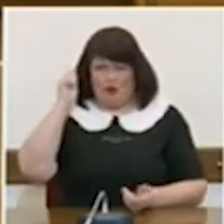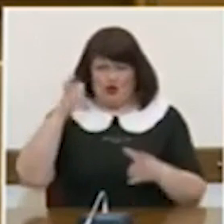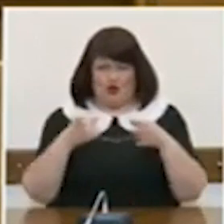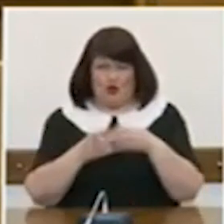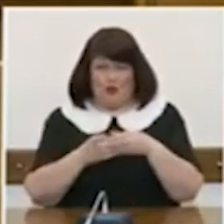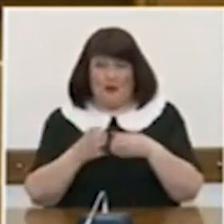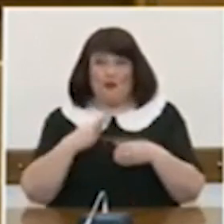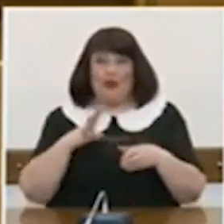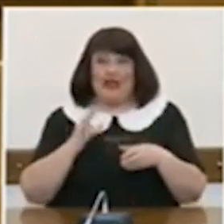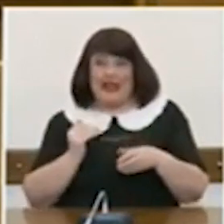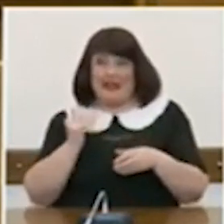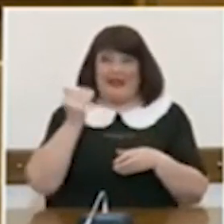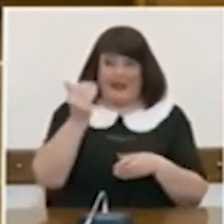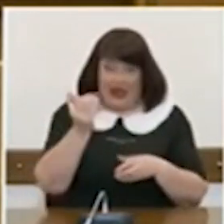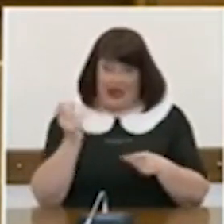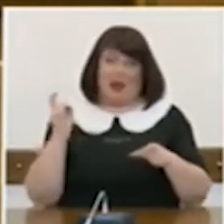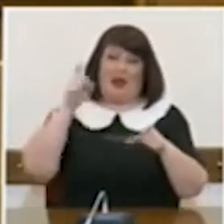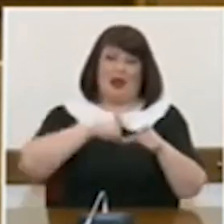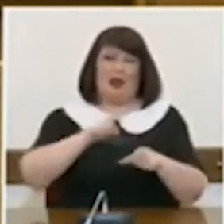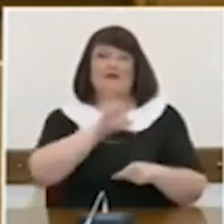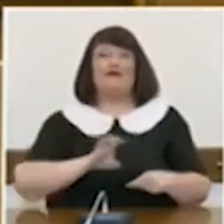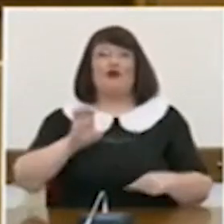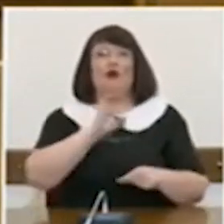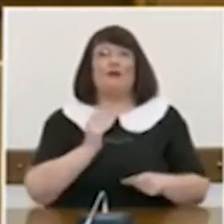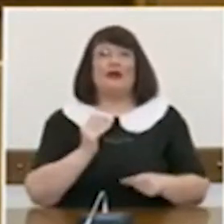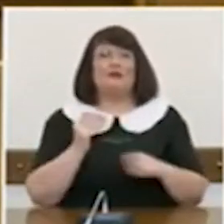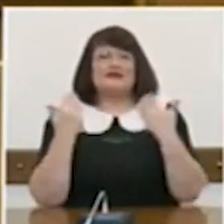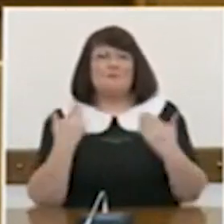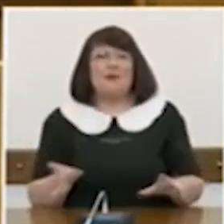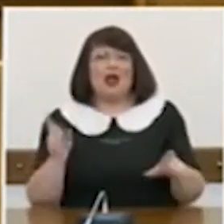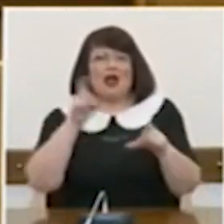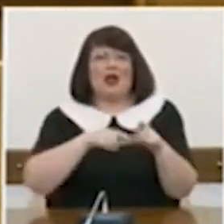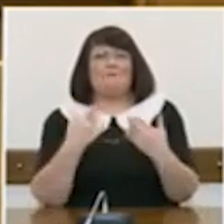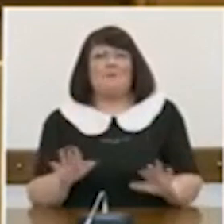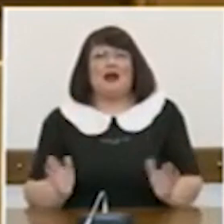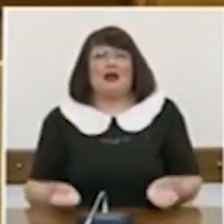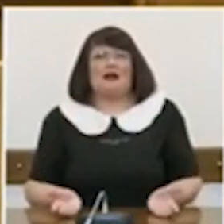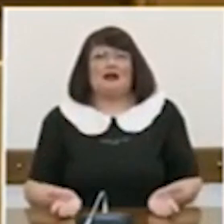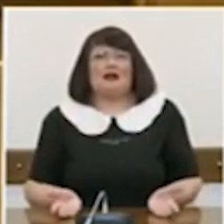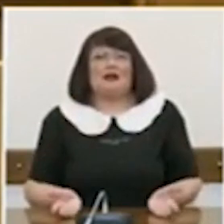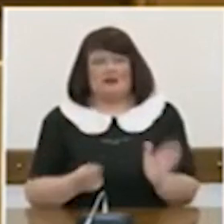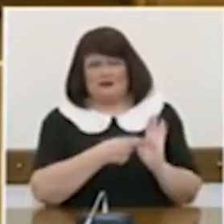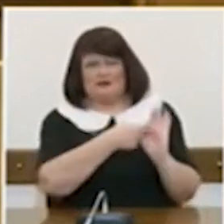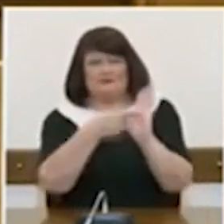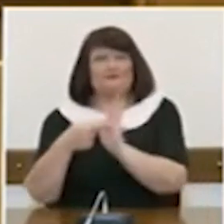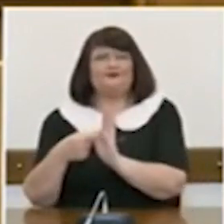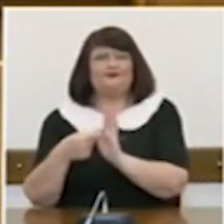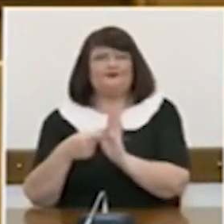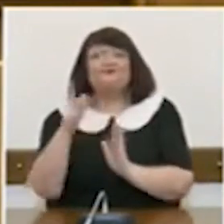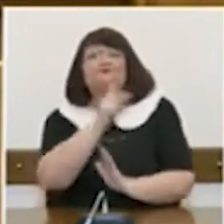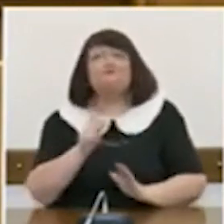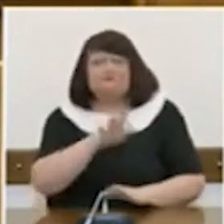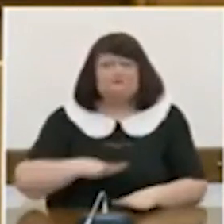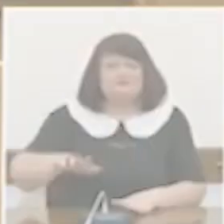Η πολιτική φιλοσοφία του συνθήματος αυτό δείχνει ότι απευθύνεστε σε μια κοινωνία